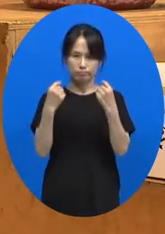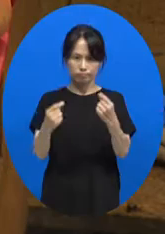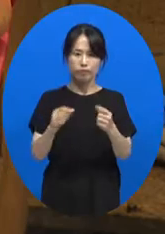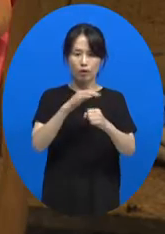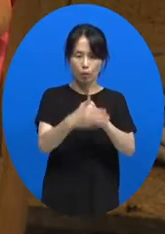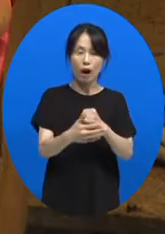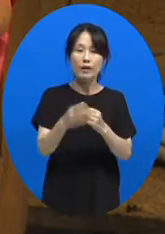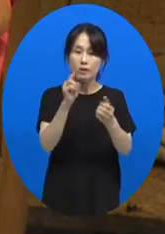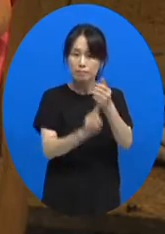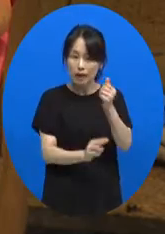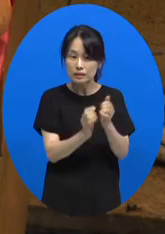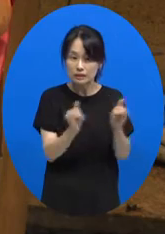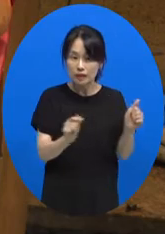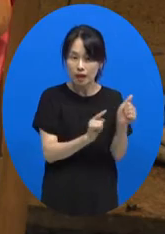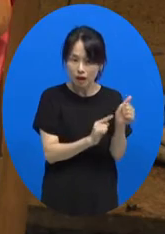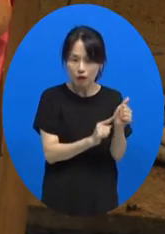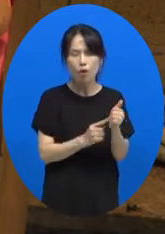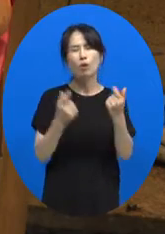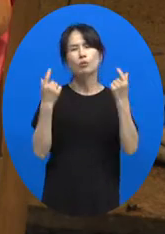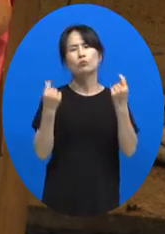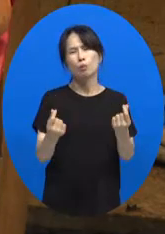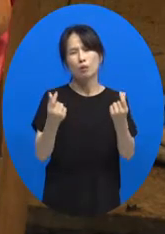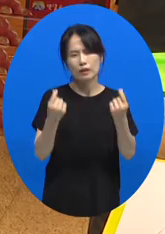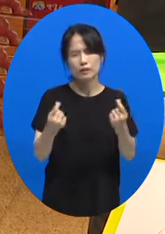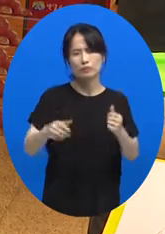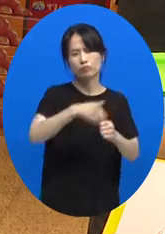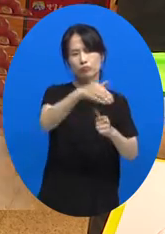과일 가게를 하던 김현주 씨도 비슷합니다.